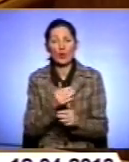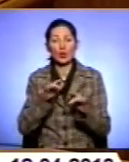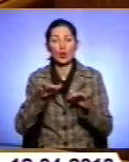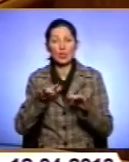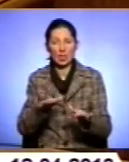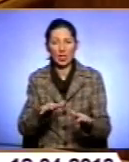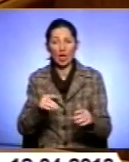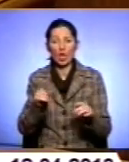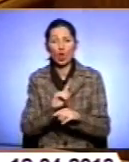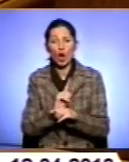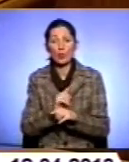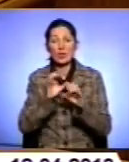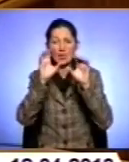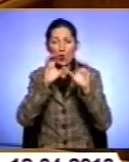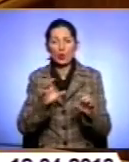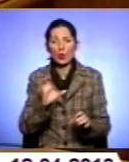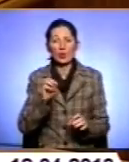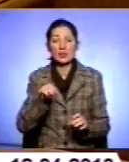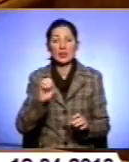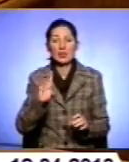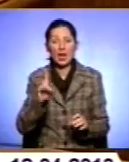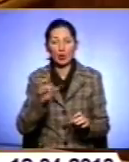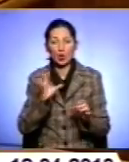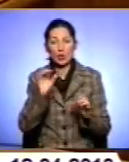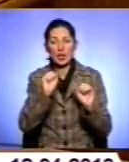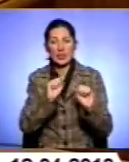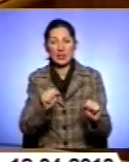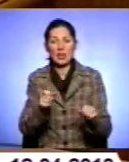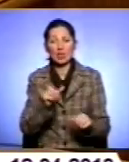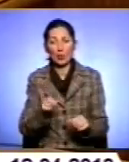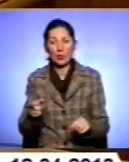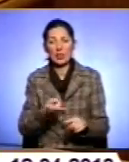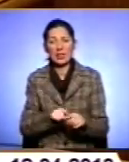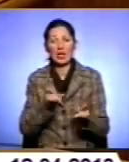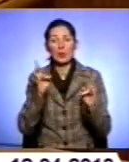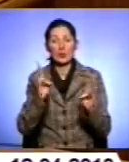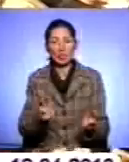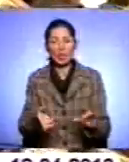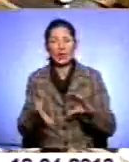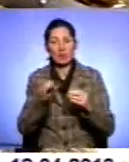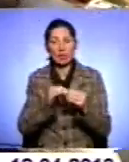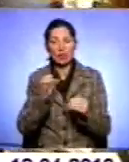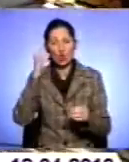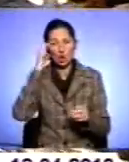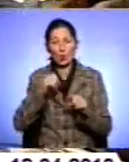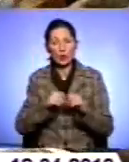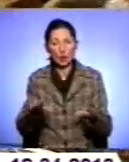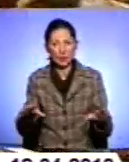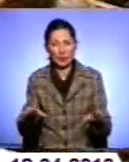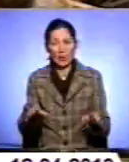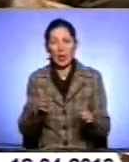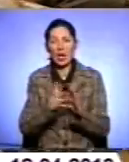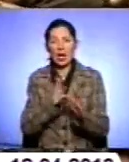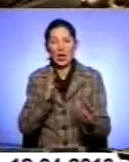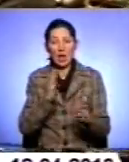закону про статус і соціальний захист громадян, які постраждали внаслідок Чорнобильської катастрофи. На часі залишаються відкритими